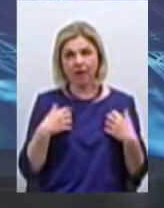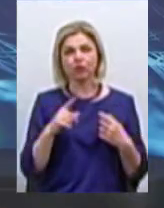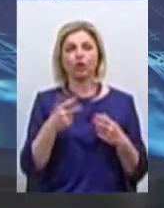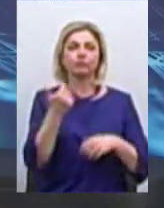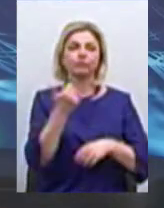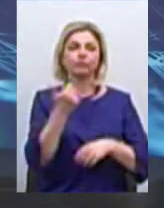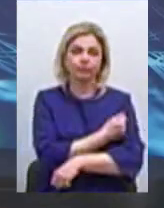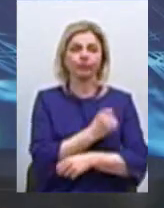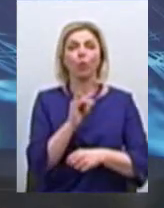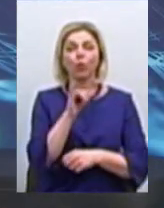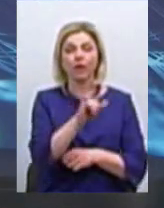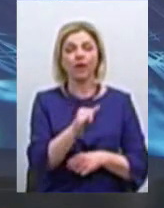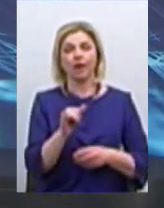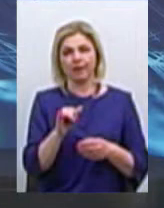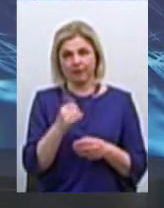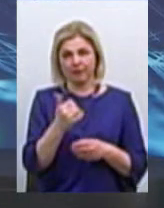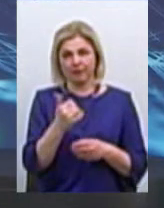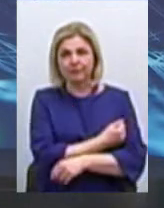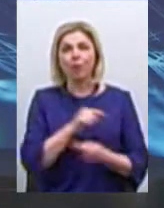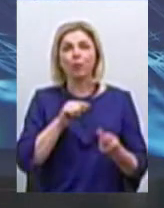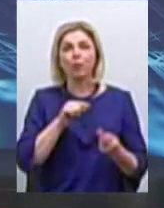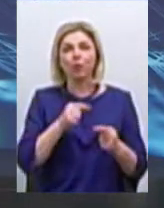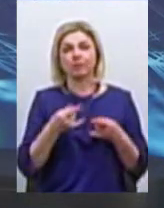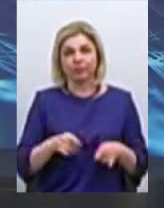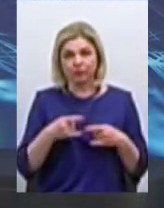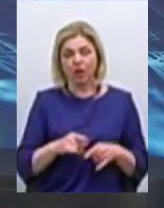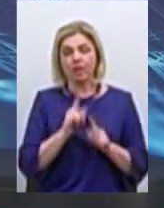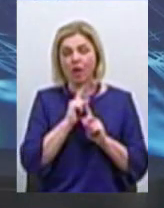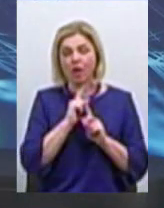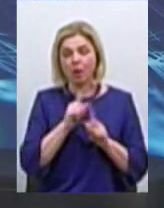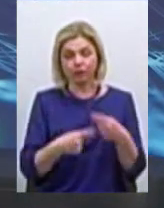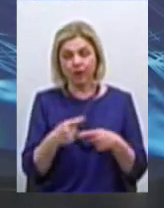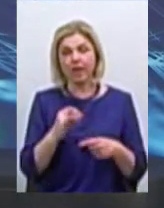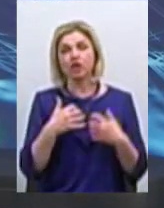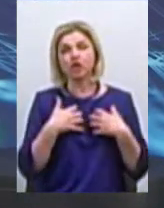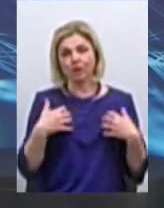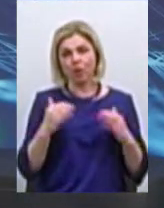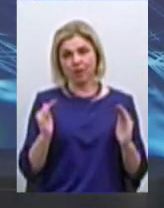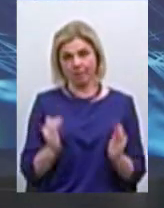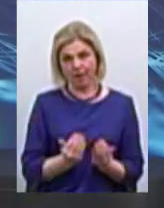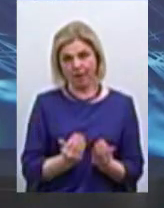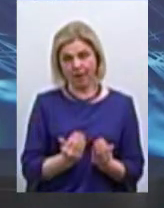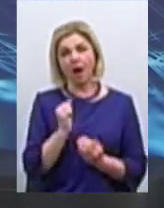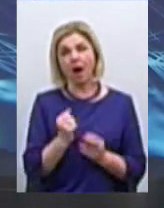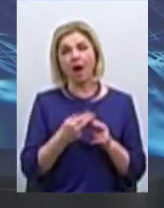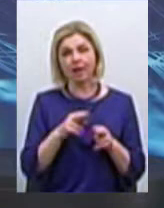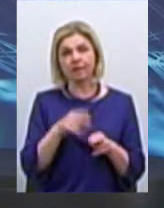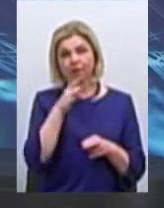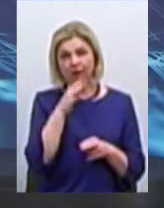буде потомства, і цих тваринок у нас стане менше. Але при цьому, при цій стерилізації проводиться комплекс